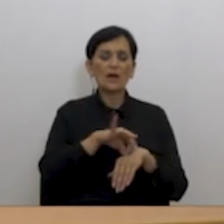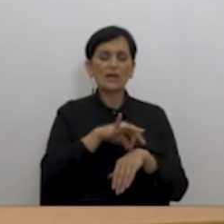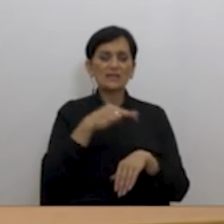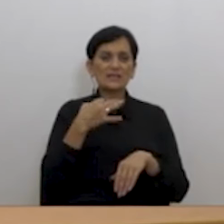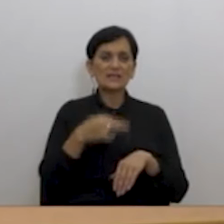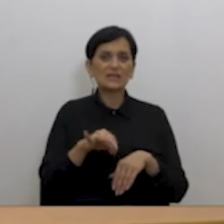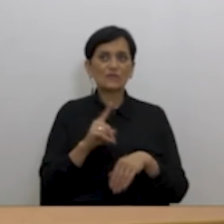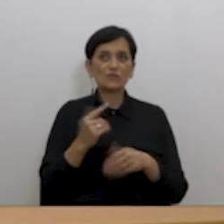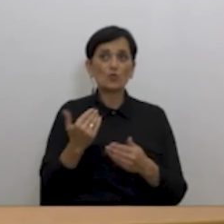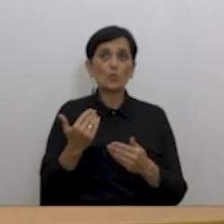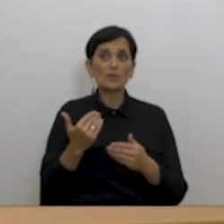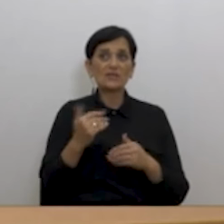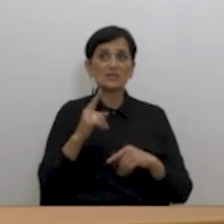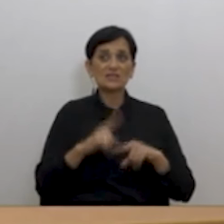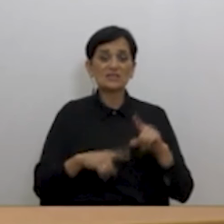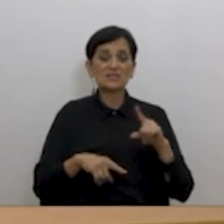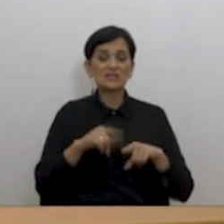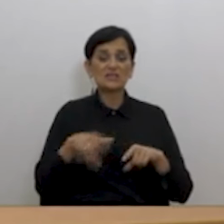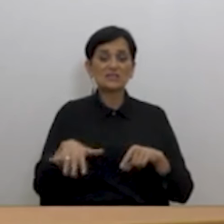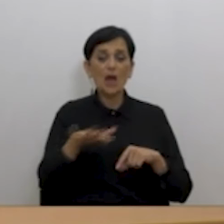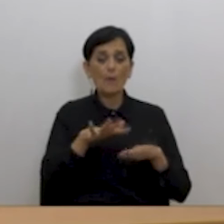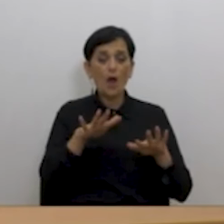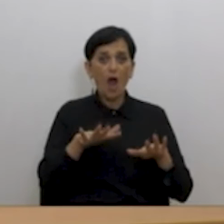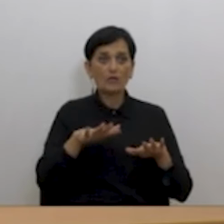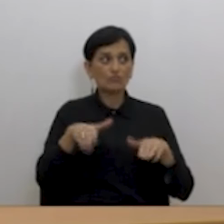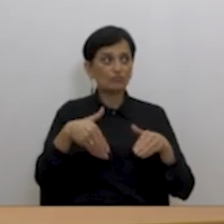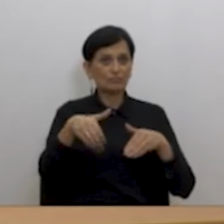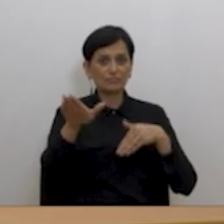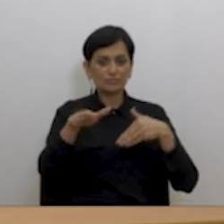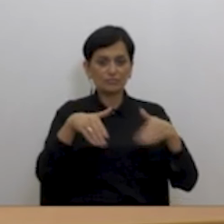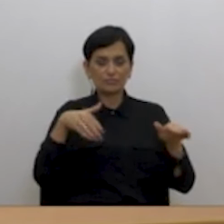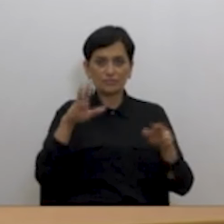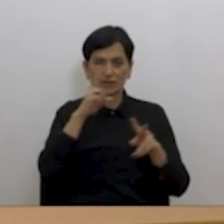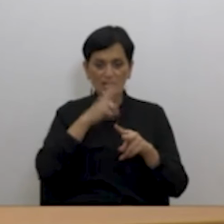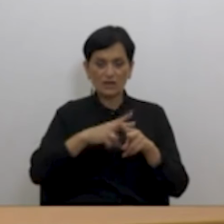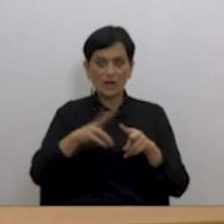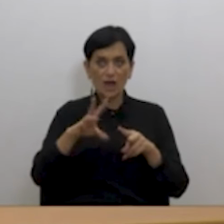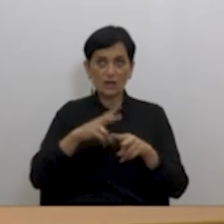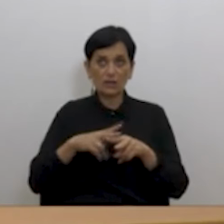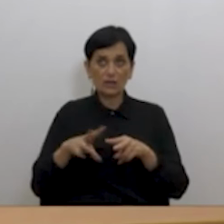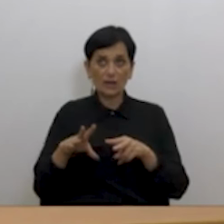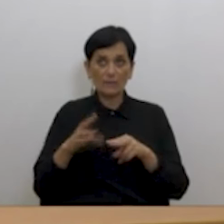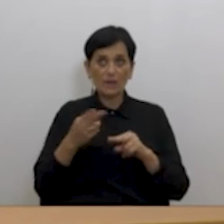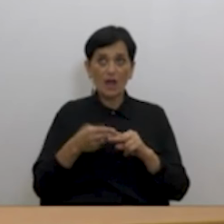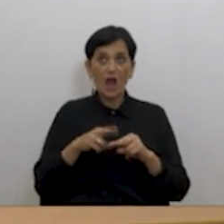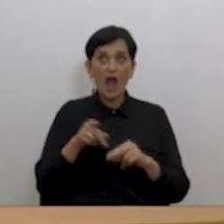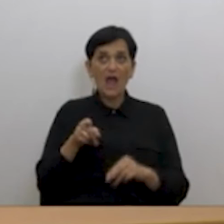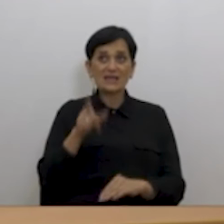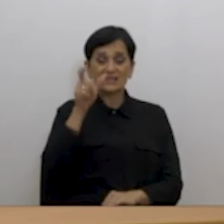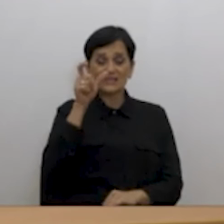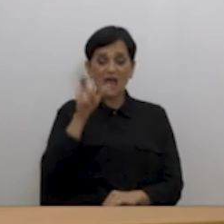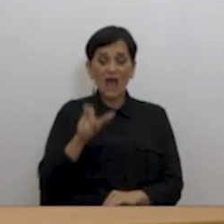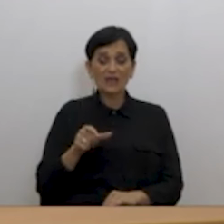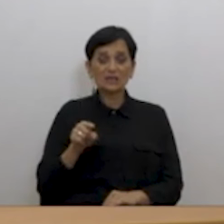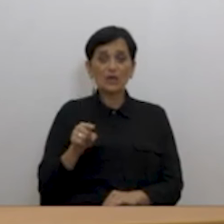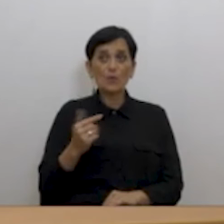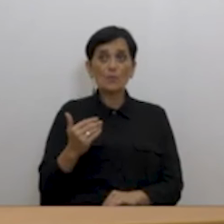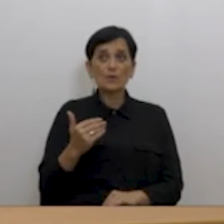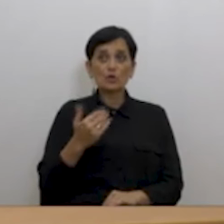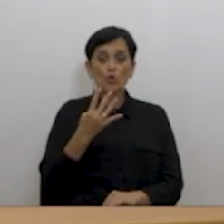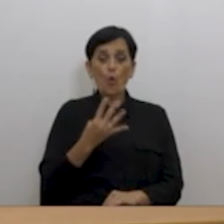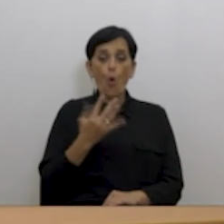მისი სამშობლოს ის ადგილი იცლება და იკარგება. და ეს ადამიანი მისი